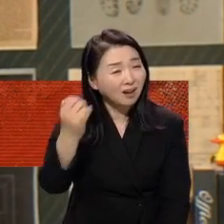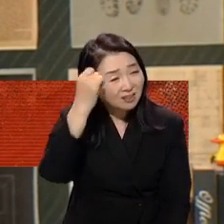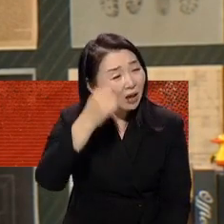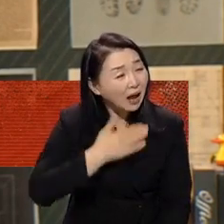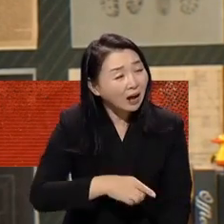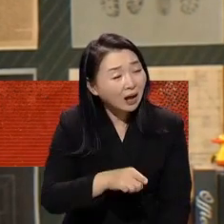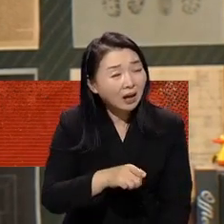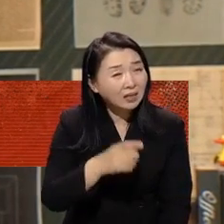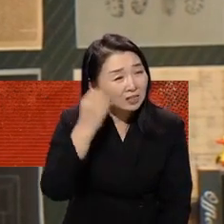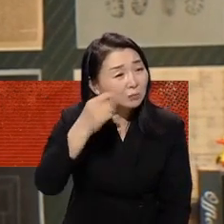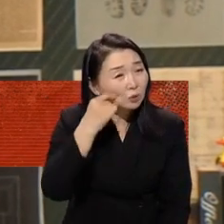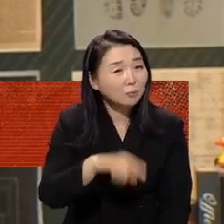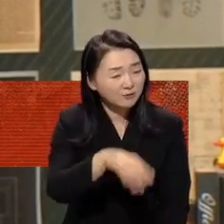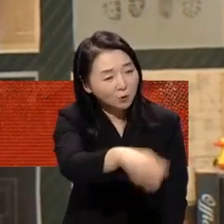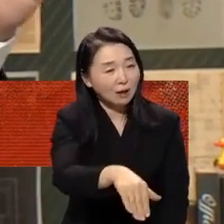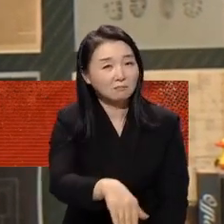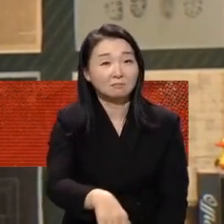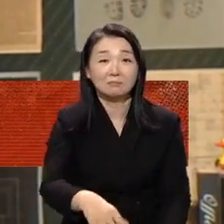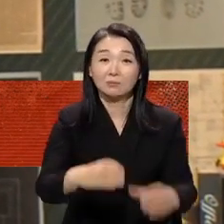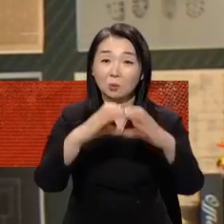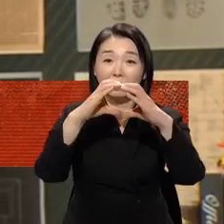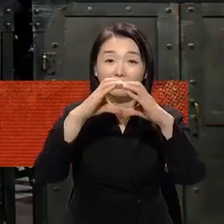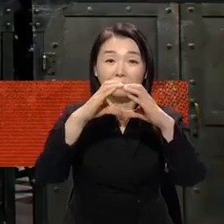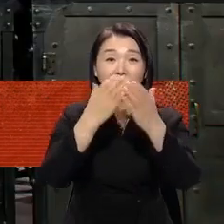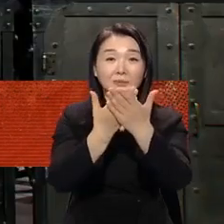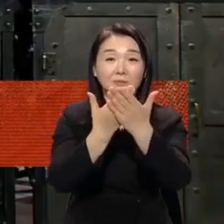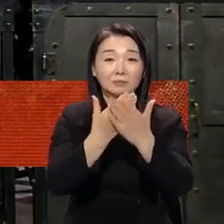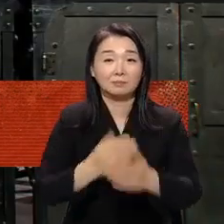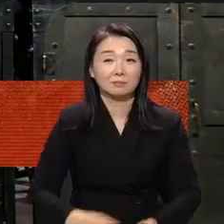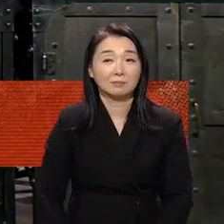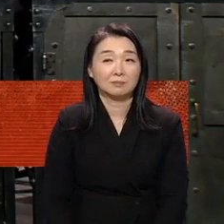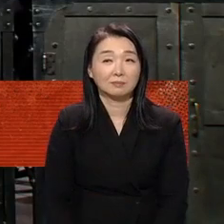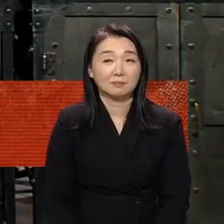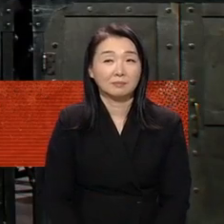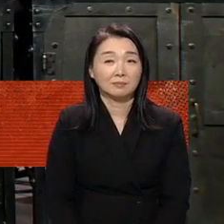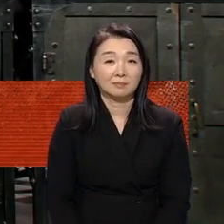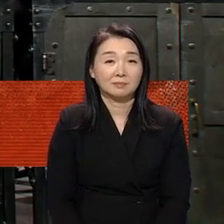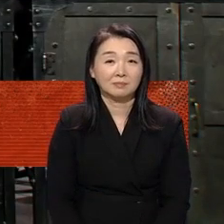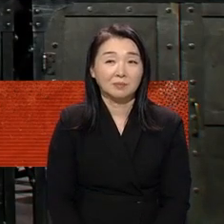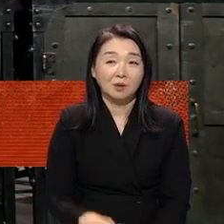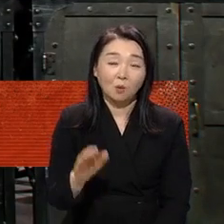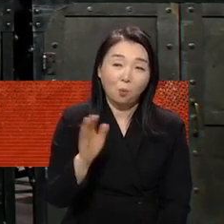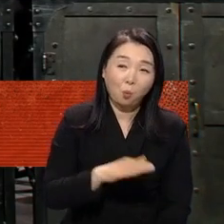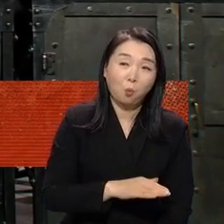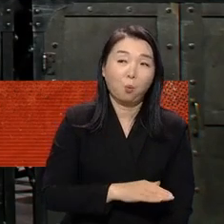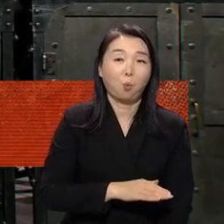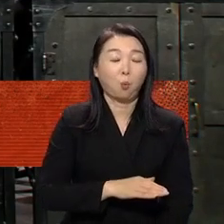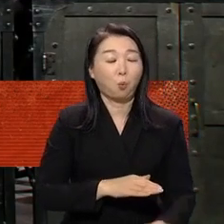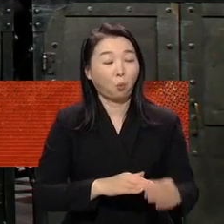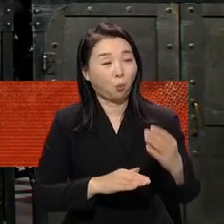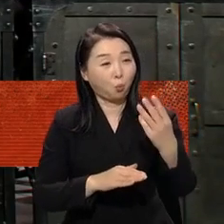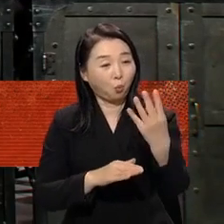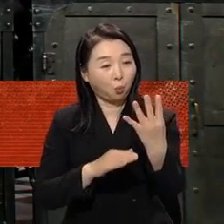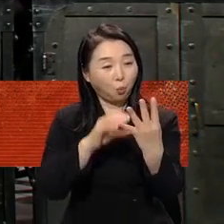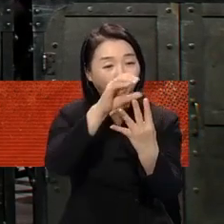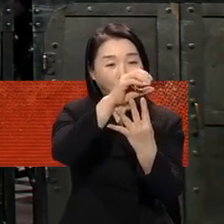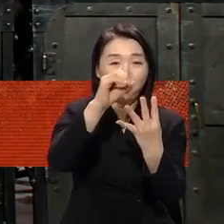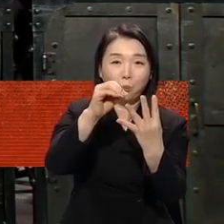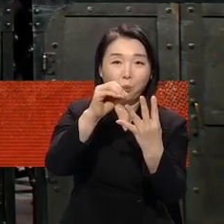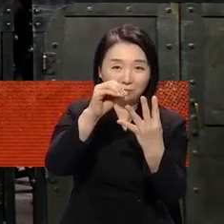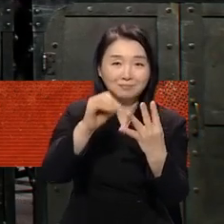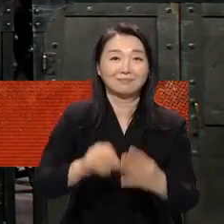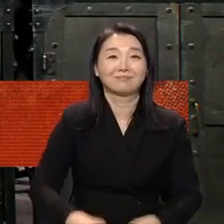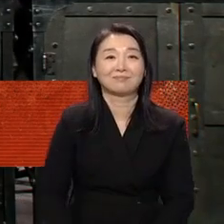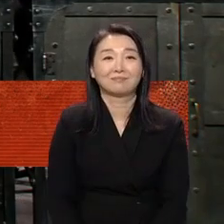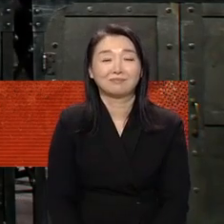있는 거니 야 너 이일로 와 너 이로 와 동그라미 어이 구도 좋습니다 제가 원했던 도예요 자